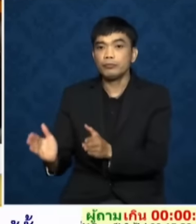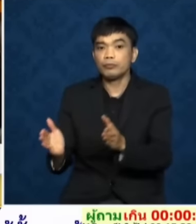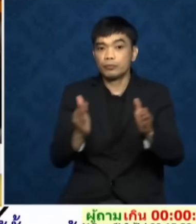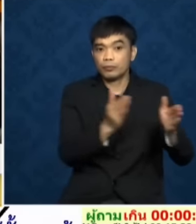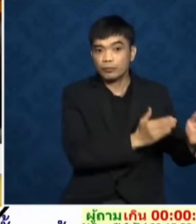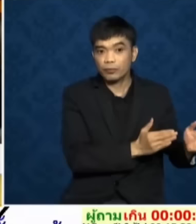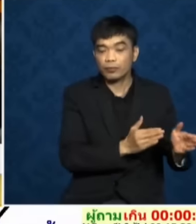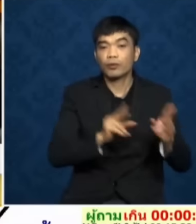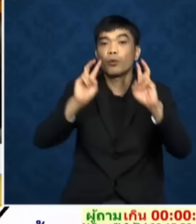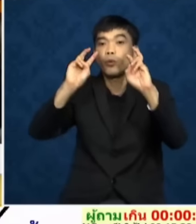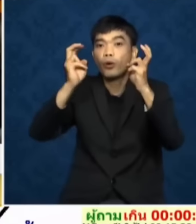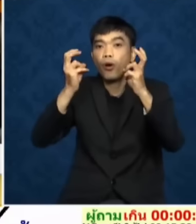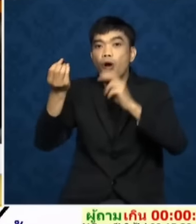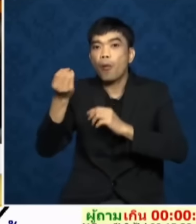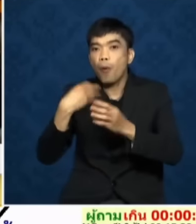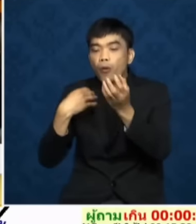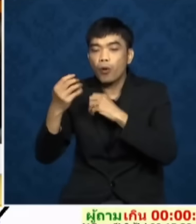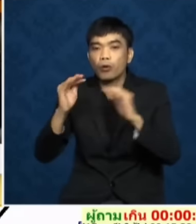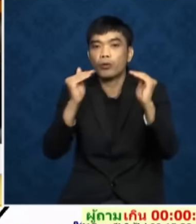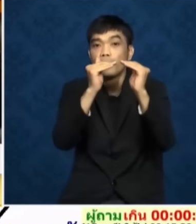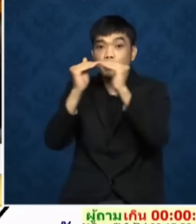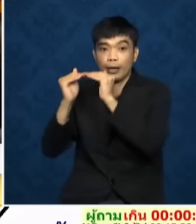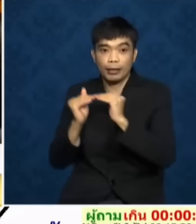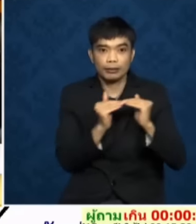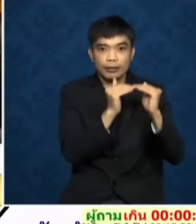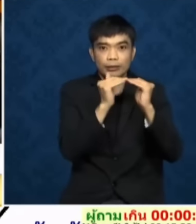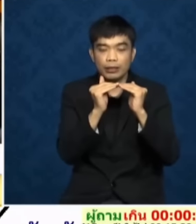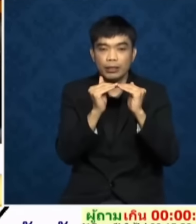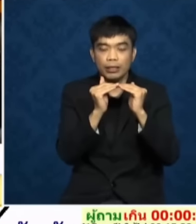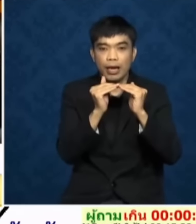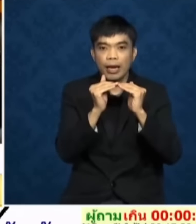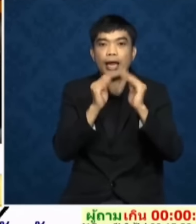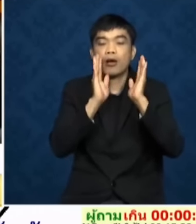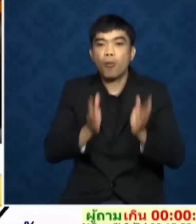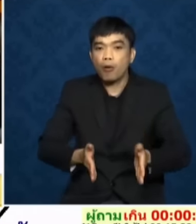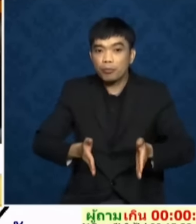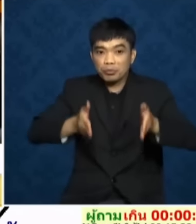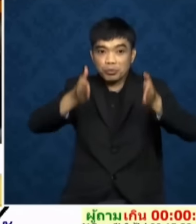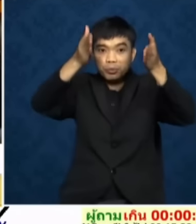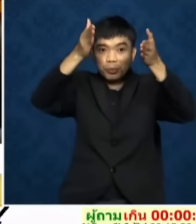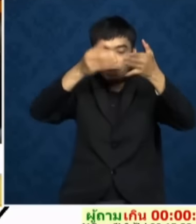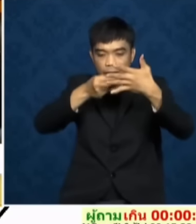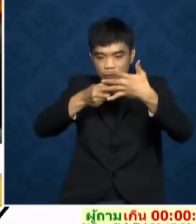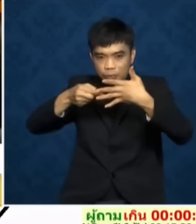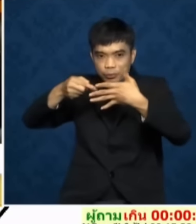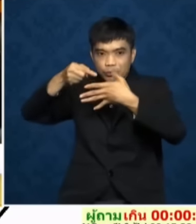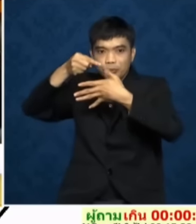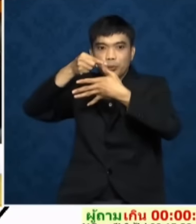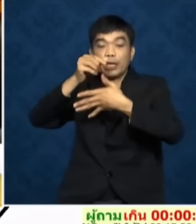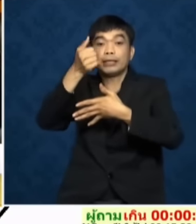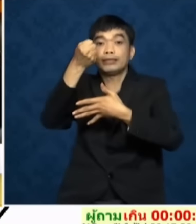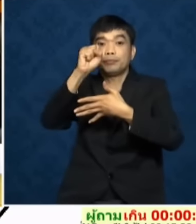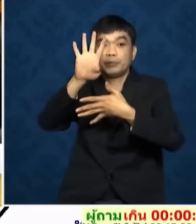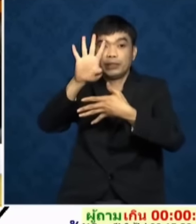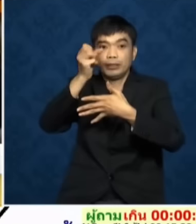เทียมแล้วก็พูดถึงชั้น14นะครับผมก็เข้าใจว่าท่